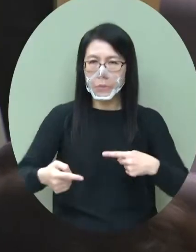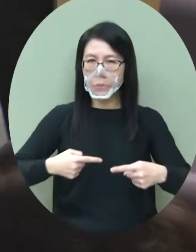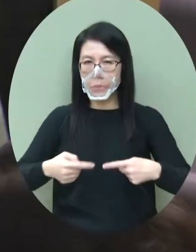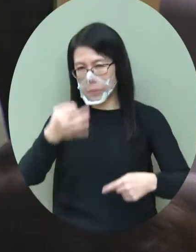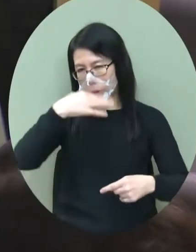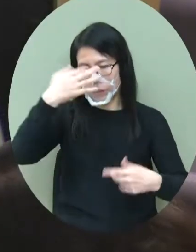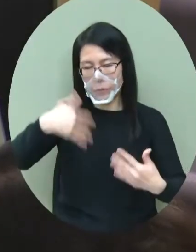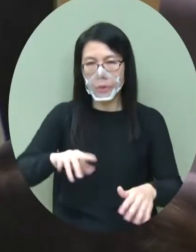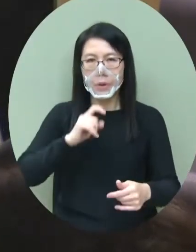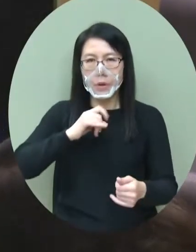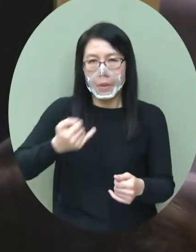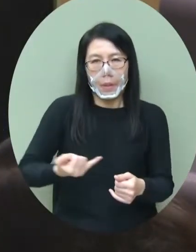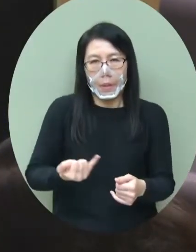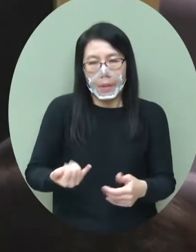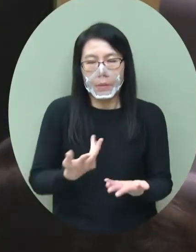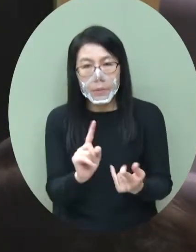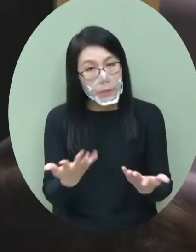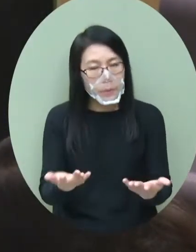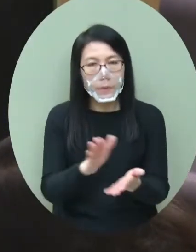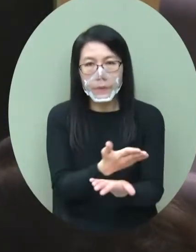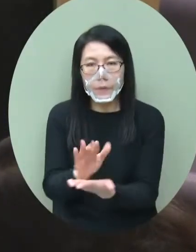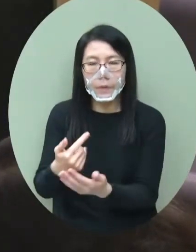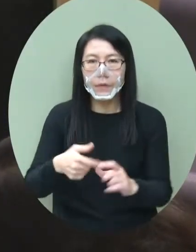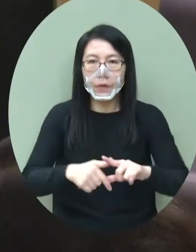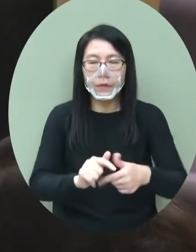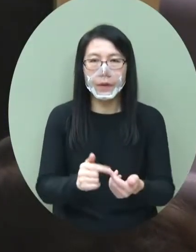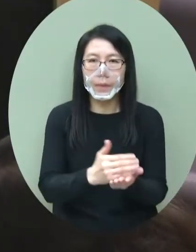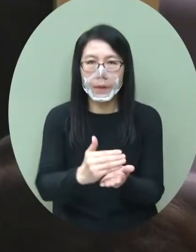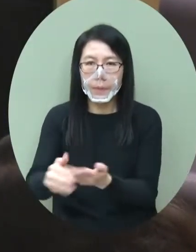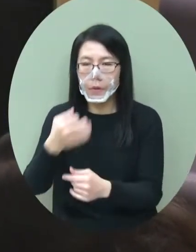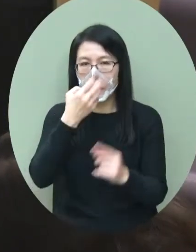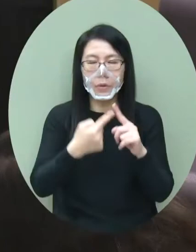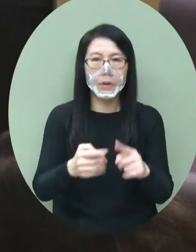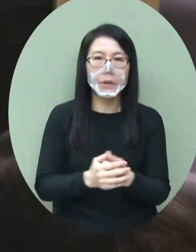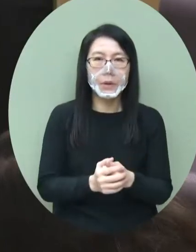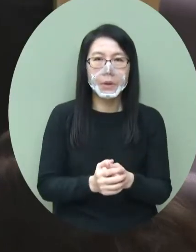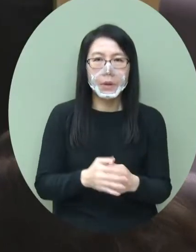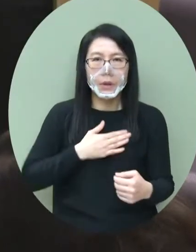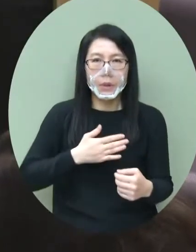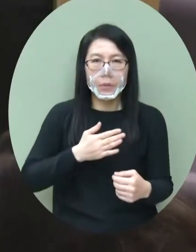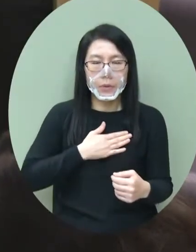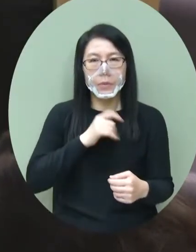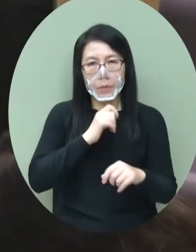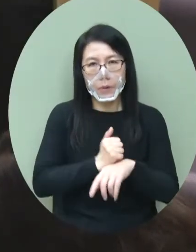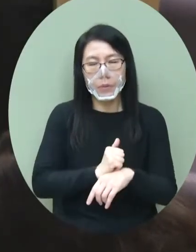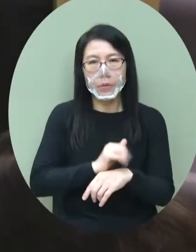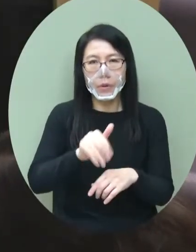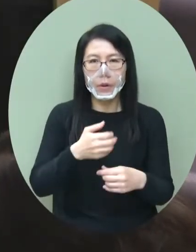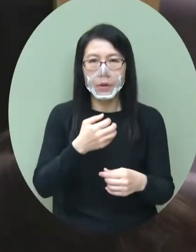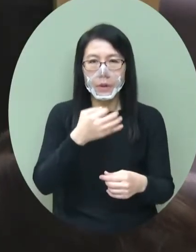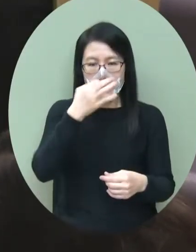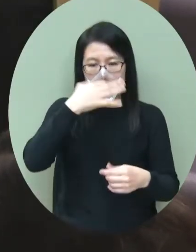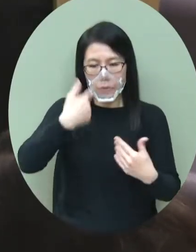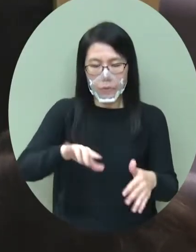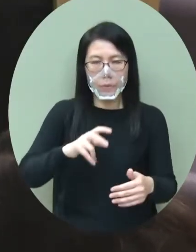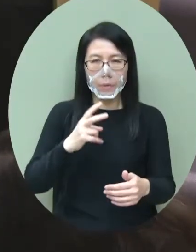人体质才可以使用，体质不适合的可能有负面影响。以分发的方式派给市民，会不会担心有些市民